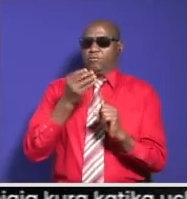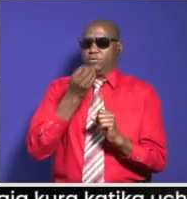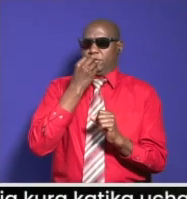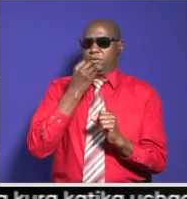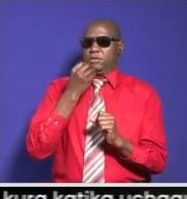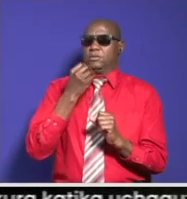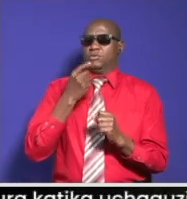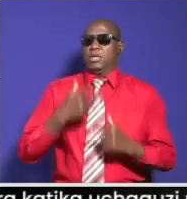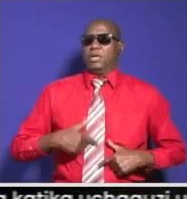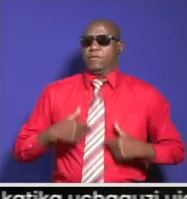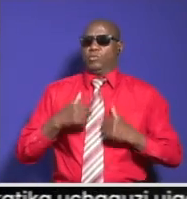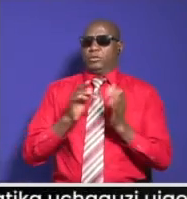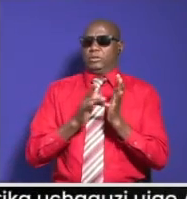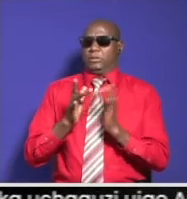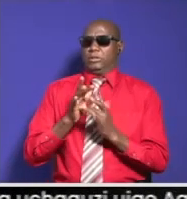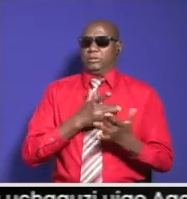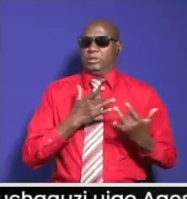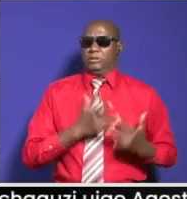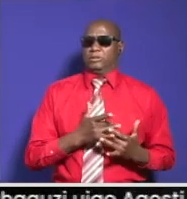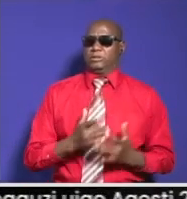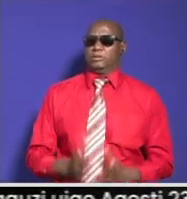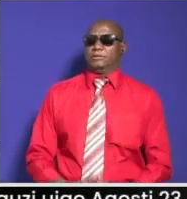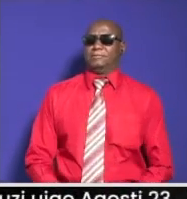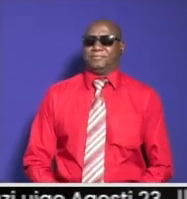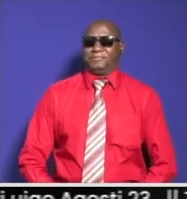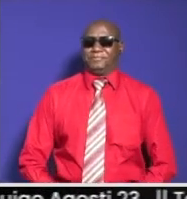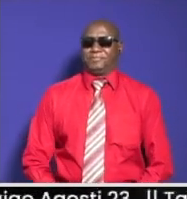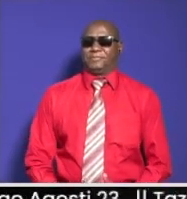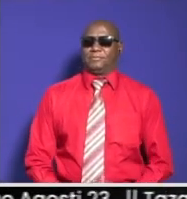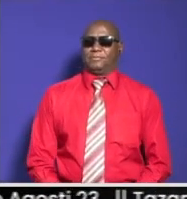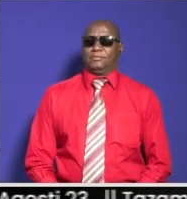milele. Alice Diana, Dira ya Hope TV.